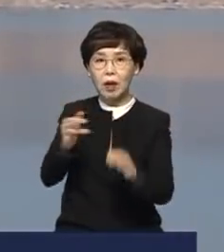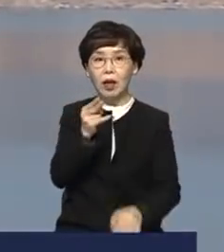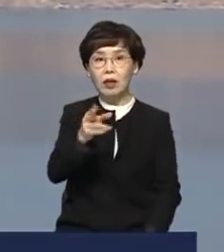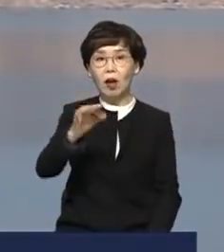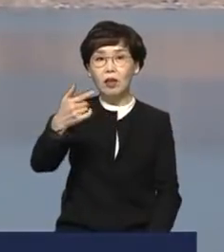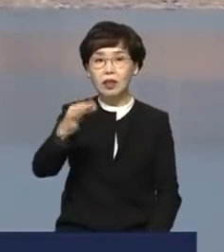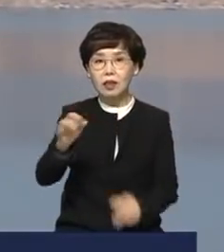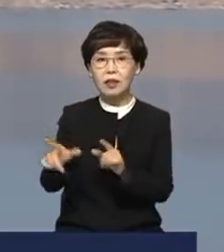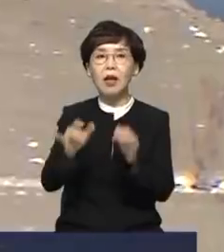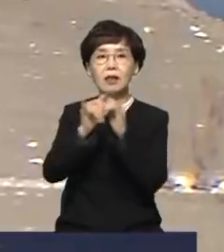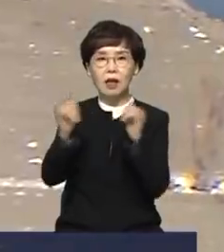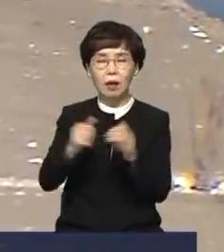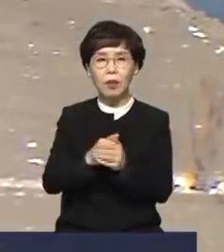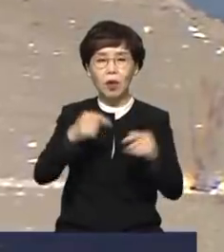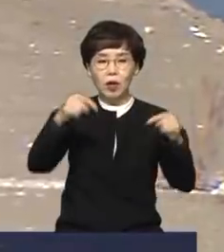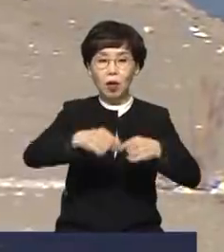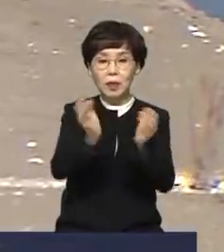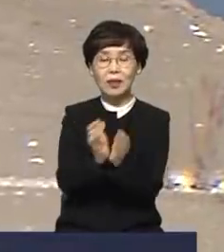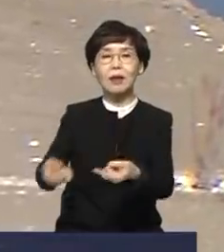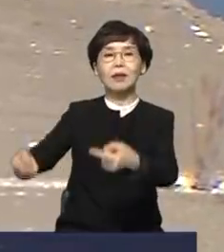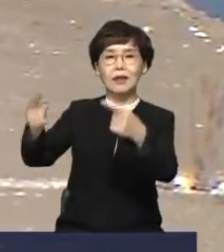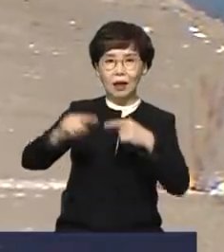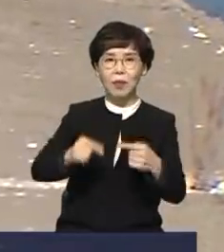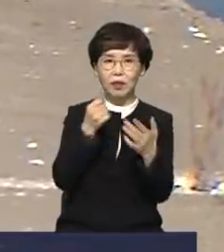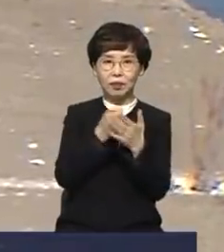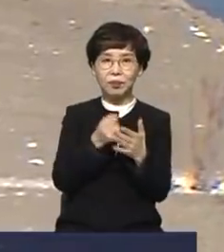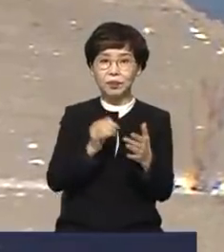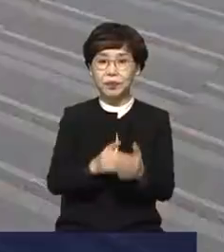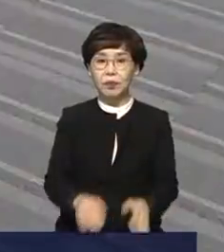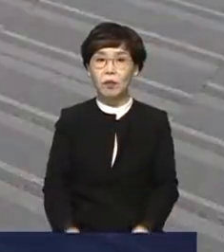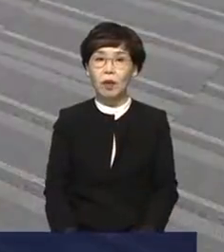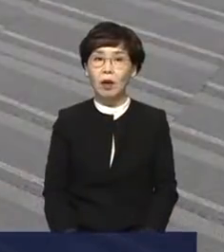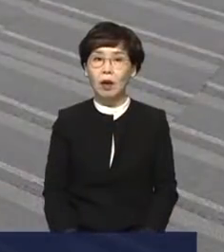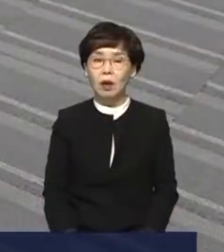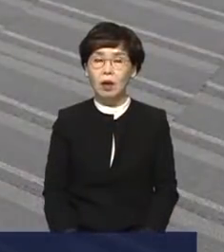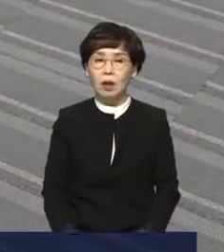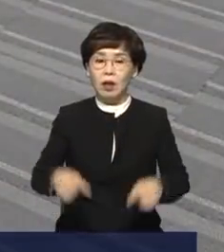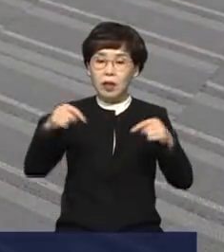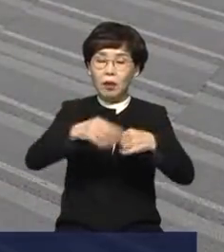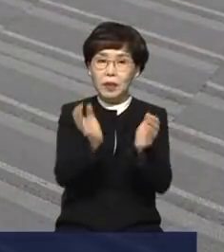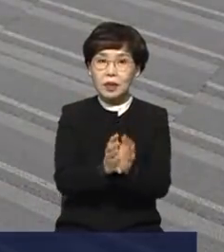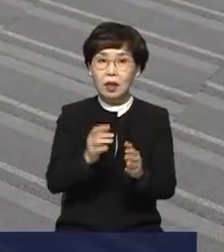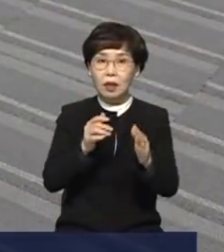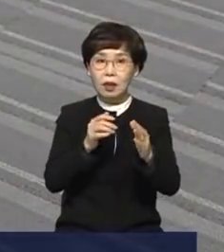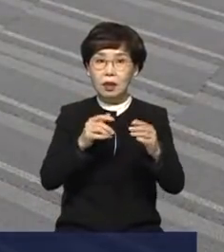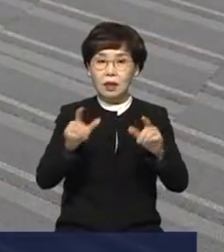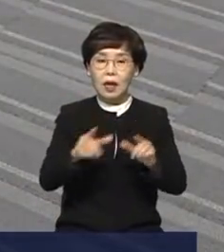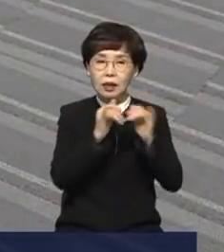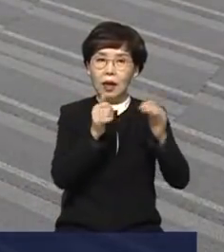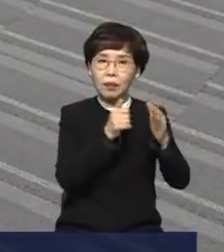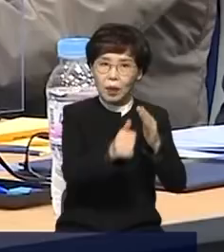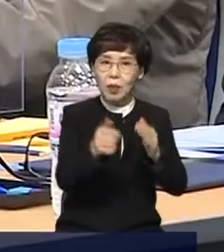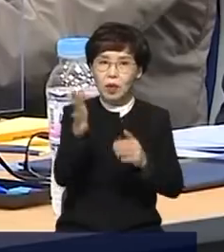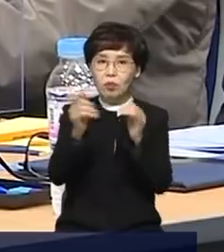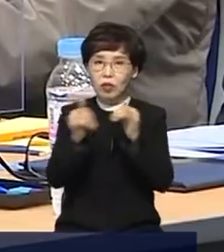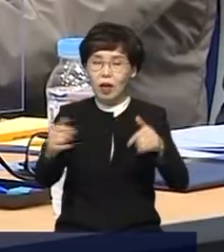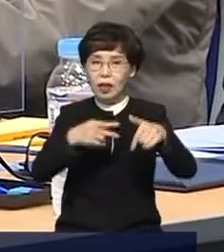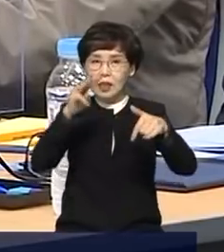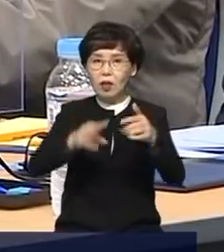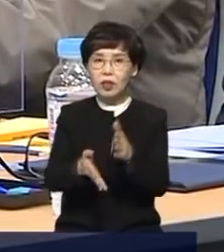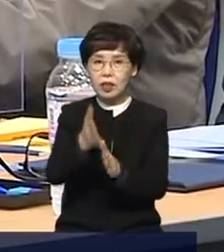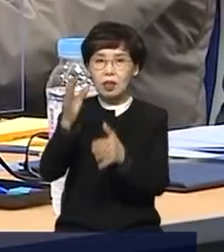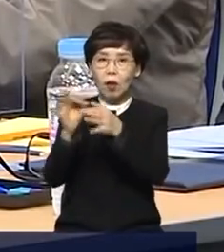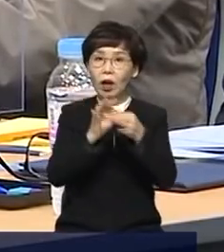영흥면 주민들도 협의체에 참여하기로 한 겁니다. 주민협의체는 주민대표와 전문가, 인천시 관계자